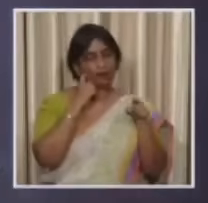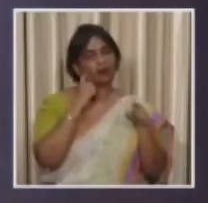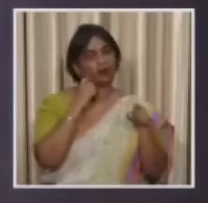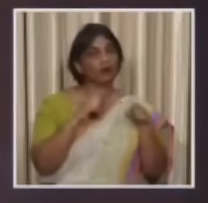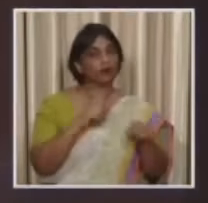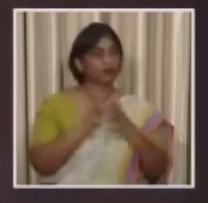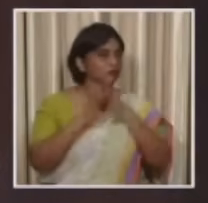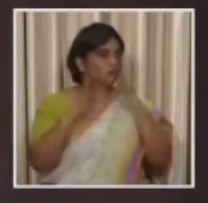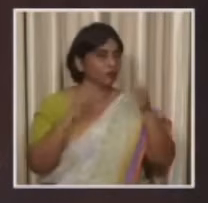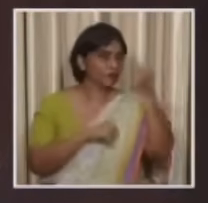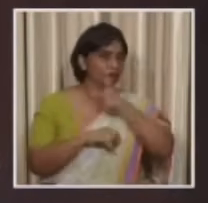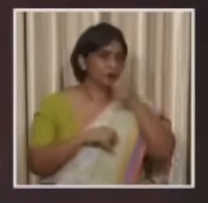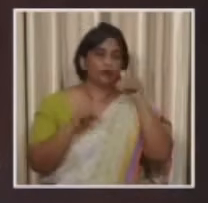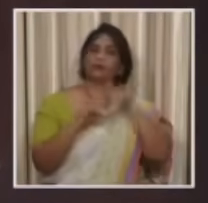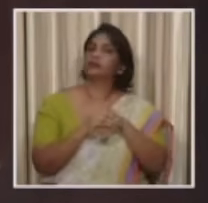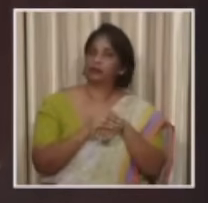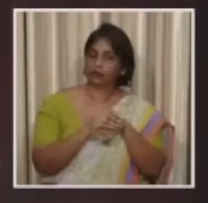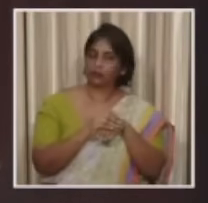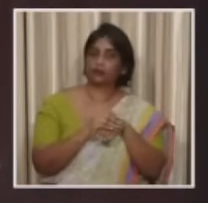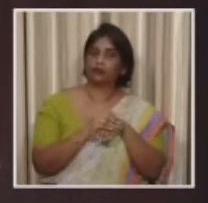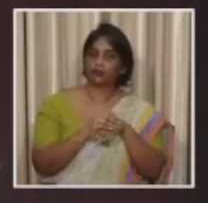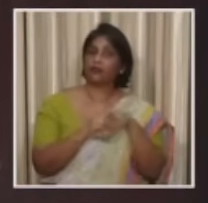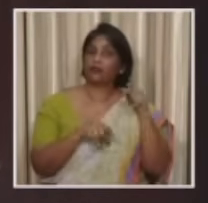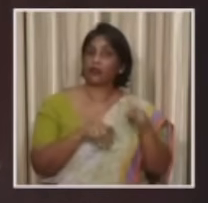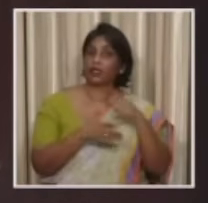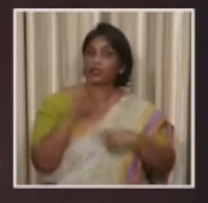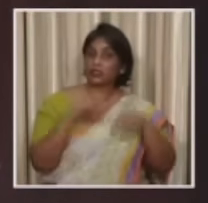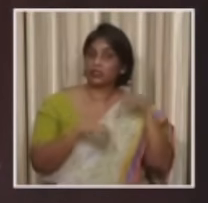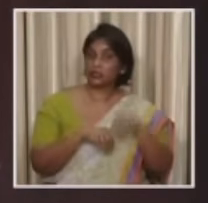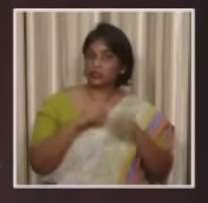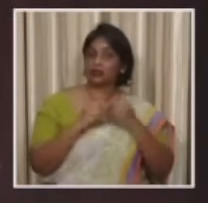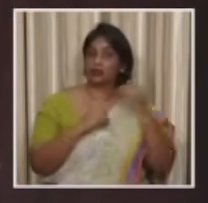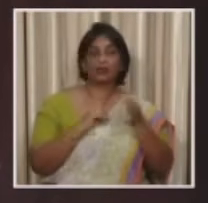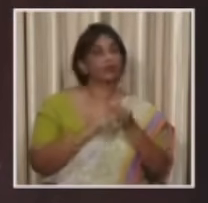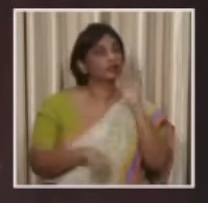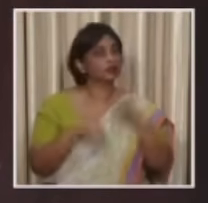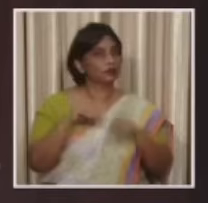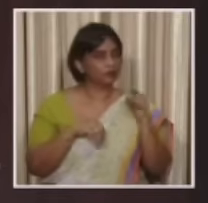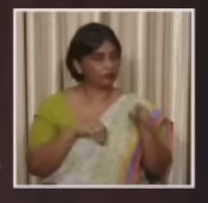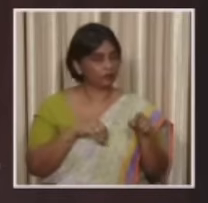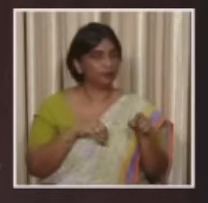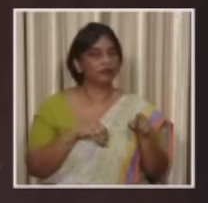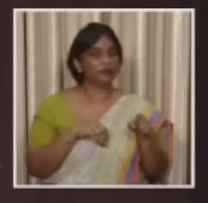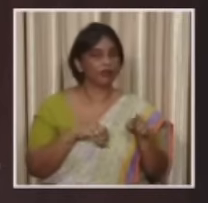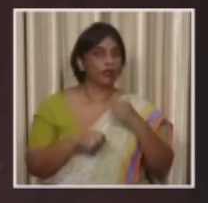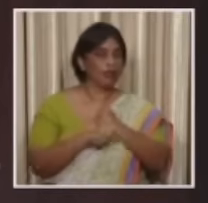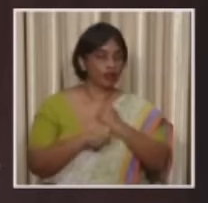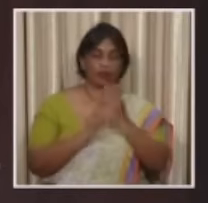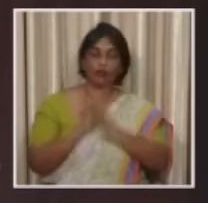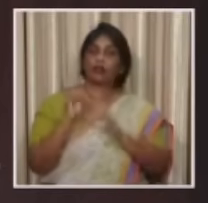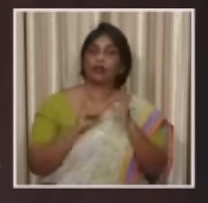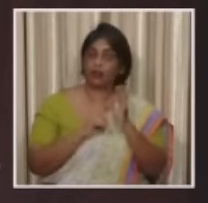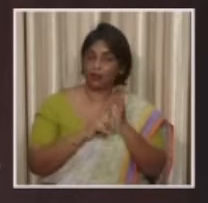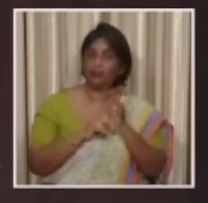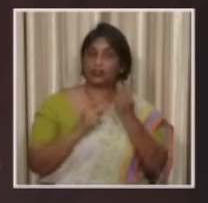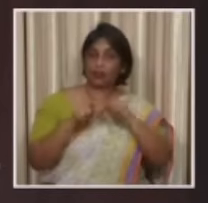මේක අති දැවන්ත හොරකමක් මේක ඇතුළේ සිද්ධ වෙනවා. මේ ඡන්දෙට ඊළඟ ජනාධිපතිවරණයට ආණ්ඩුවේ මන්ත්‍රීවරුන්ට සල්ලි වේදම්